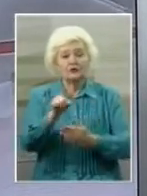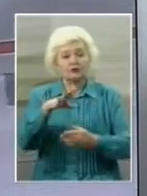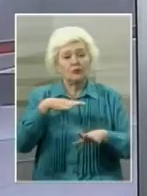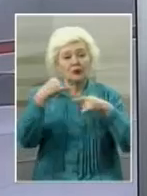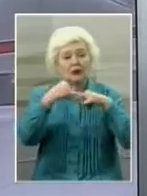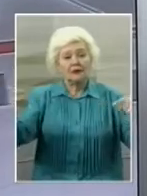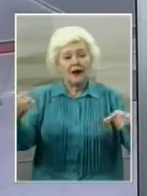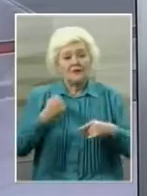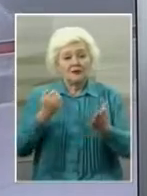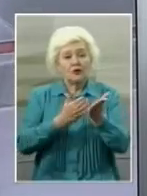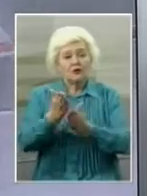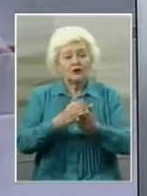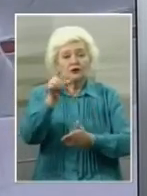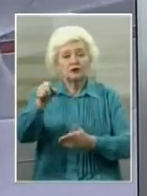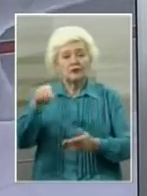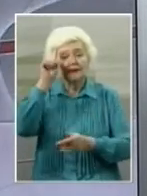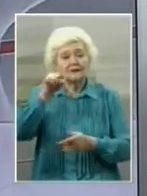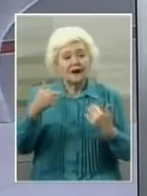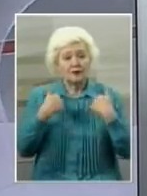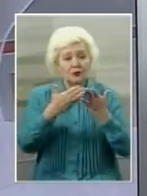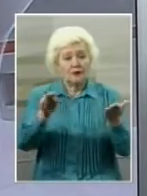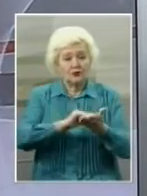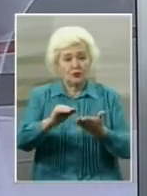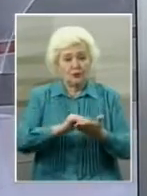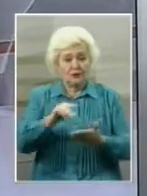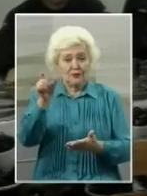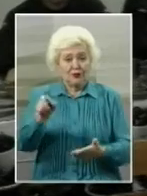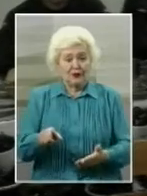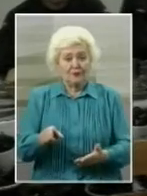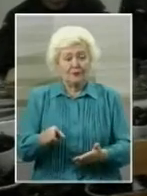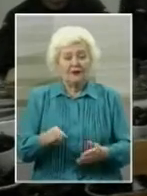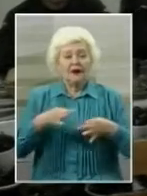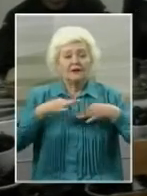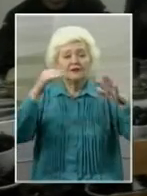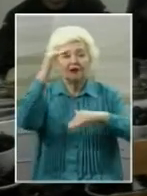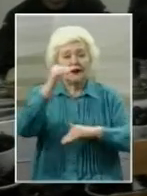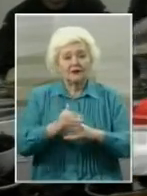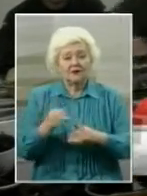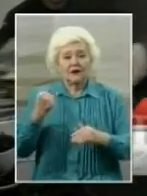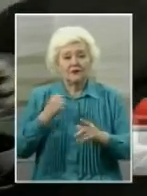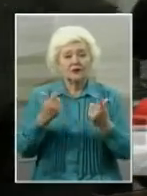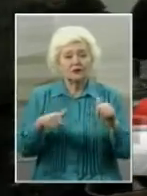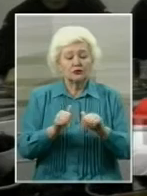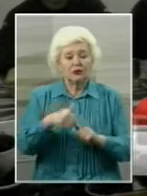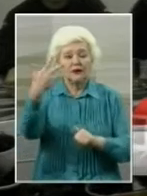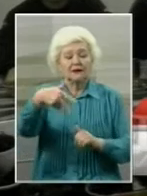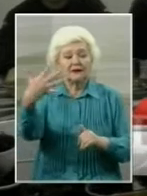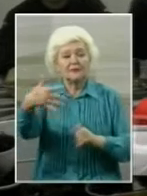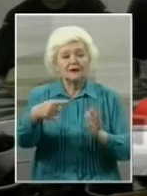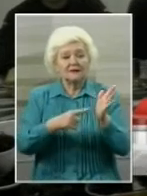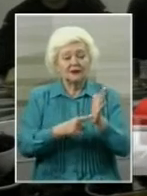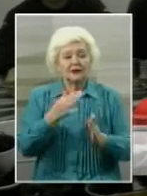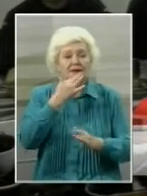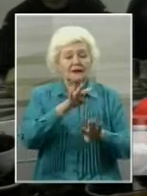на столах військовослужбовців, знають наші кореспонденти. У святвечір у військовій частині